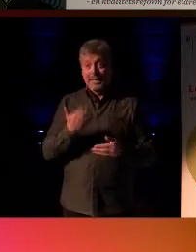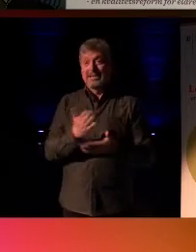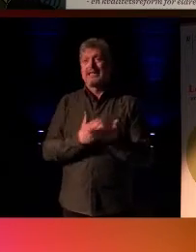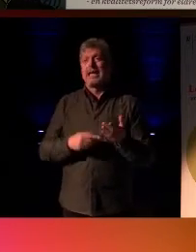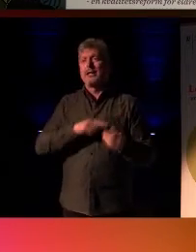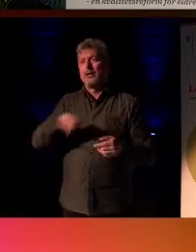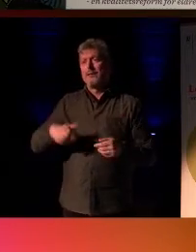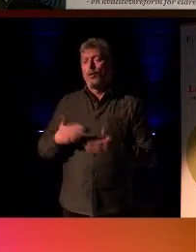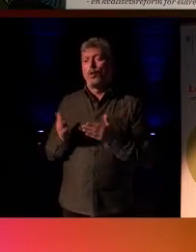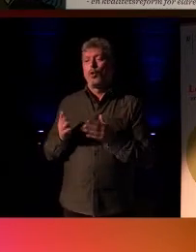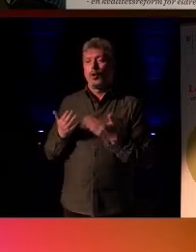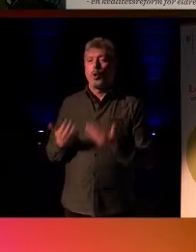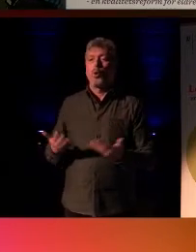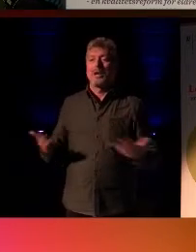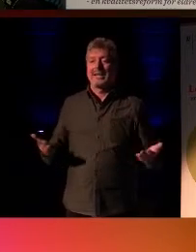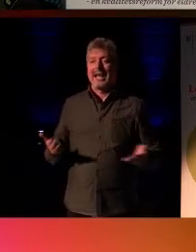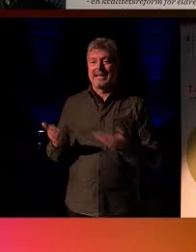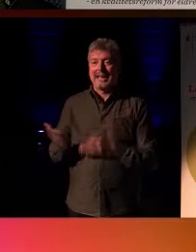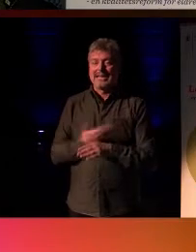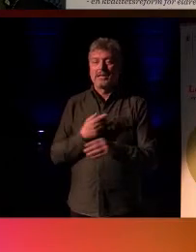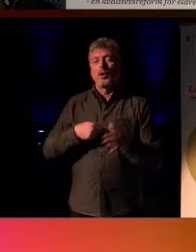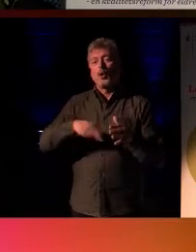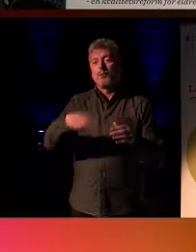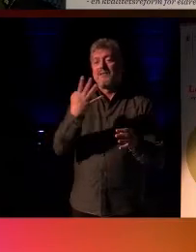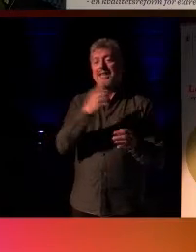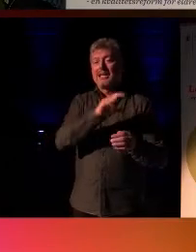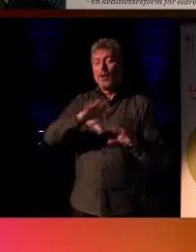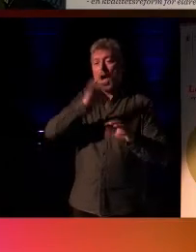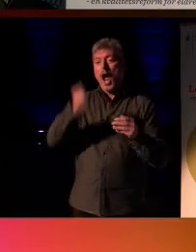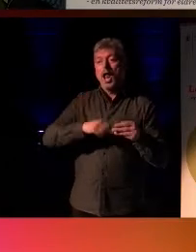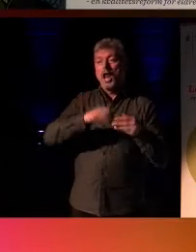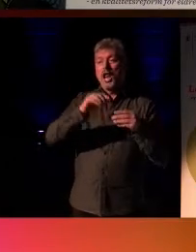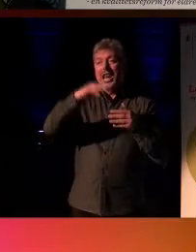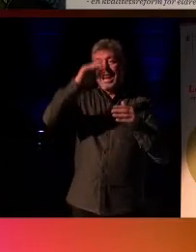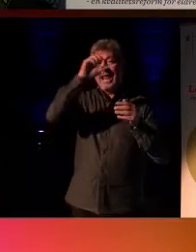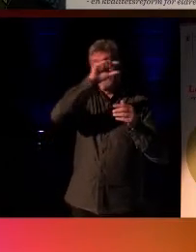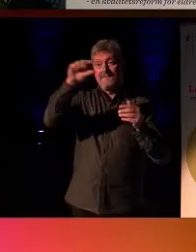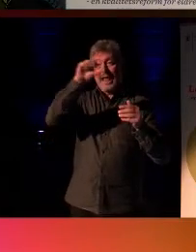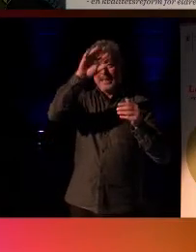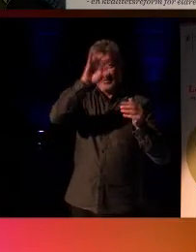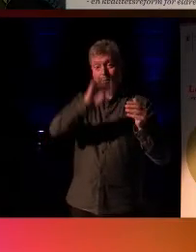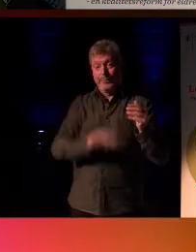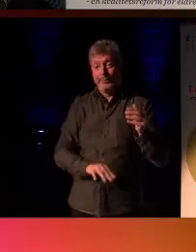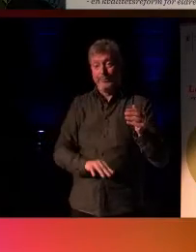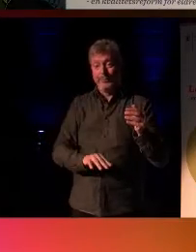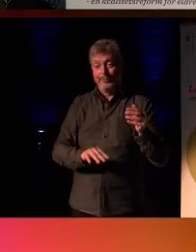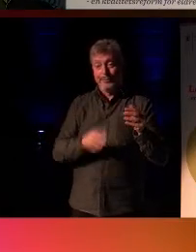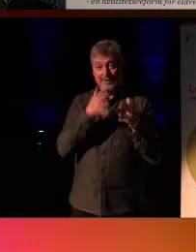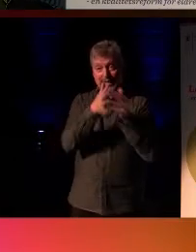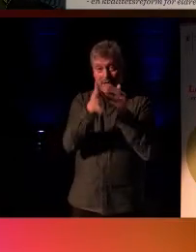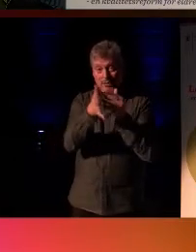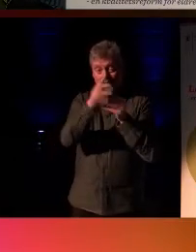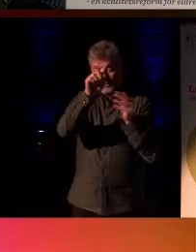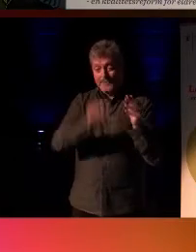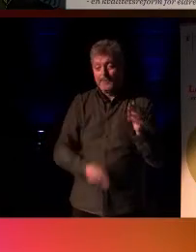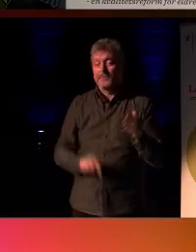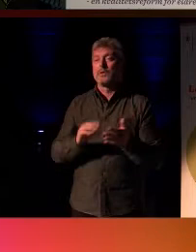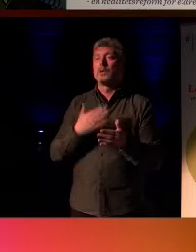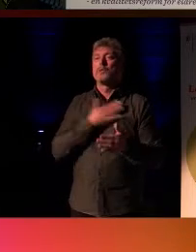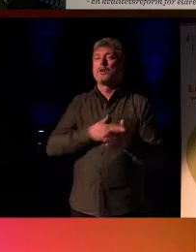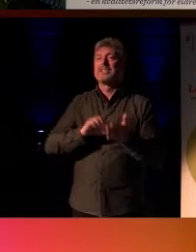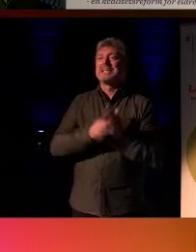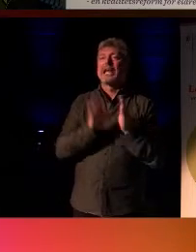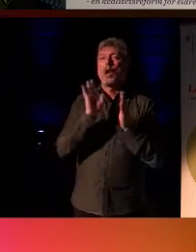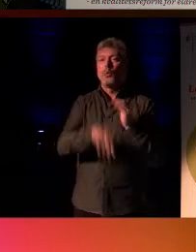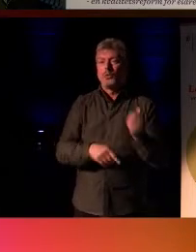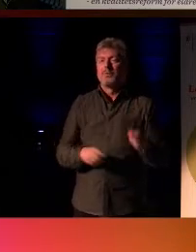tjeneste. Innen 4 uker skal alle feltene være vurdert og utført, og pasienten skal sjekkes ut av lista.